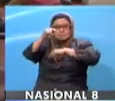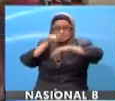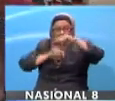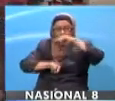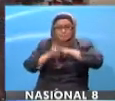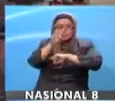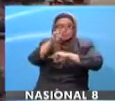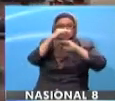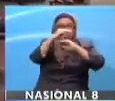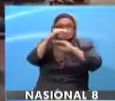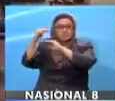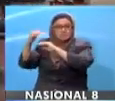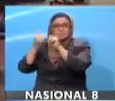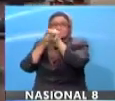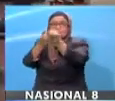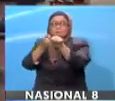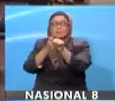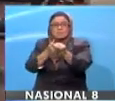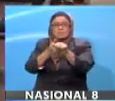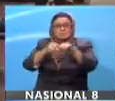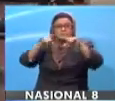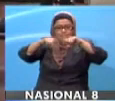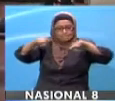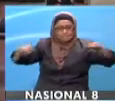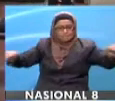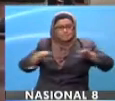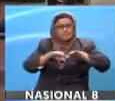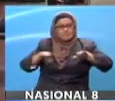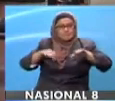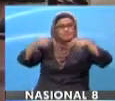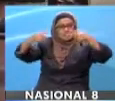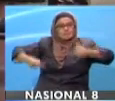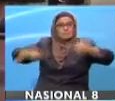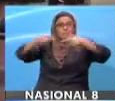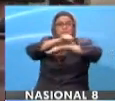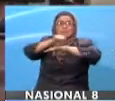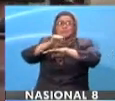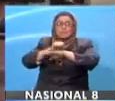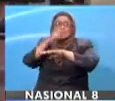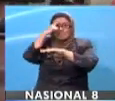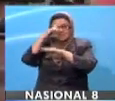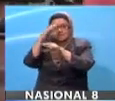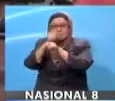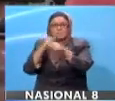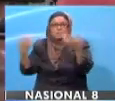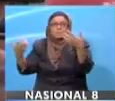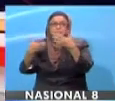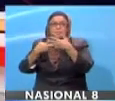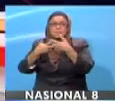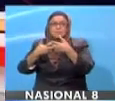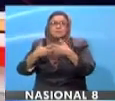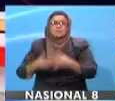yang dipertandingkan di negara jiran tersebut bagi mendapatkan penyesuaian.